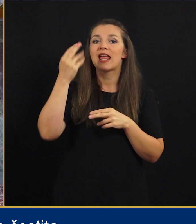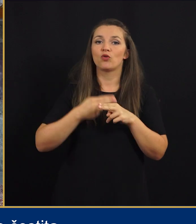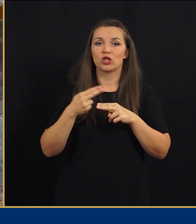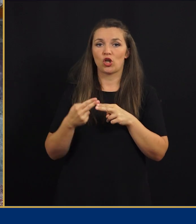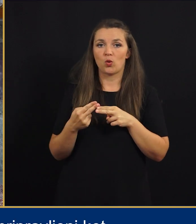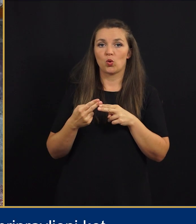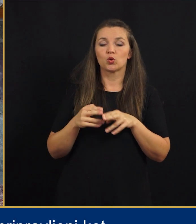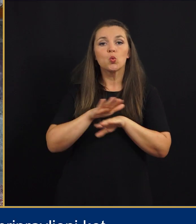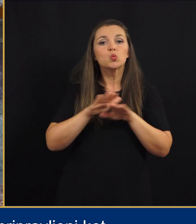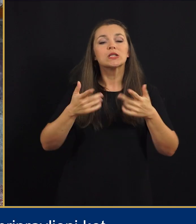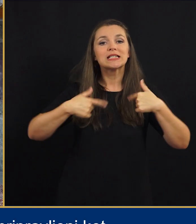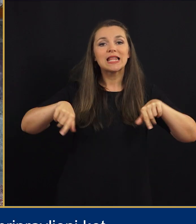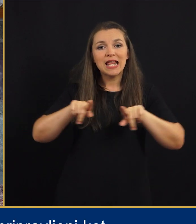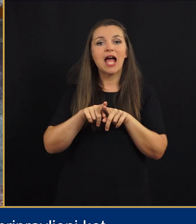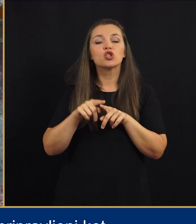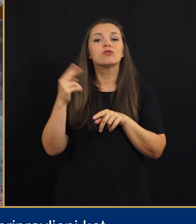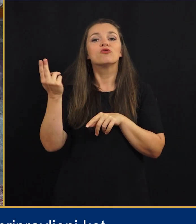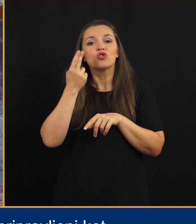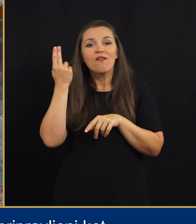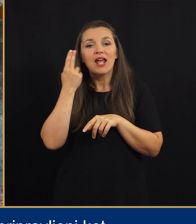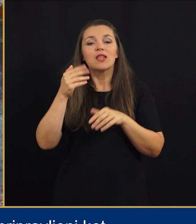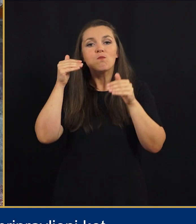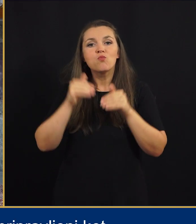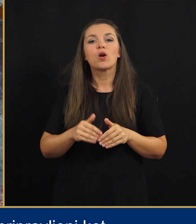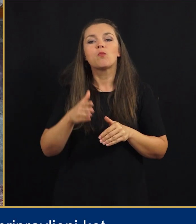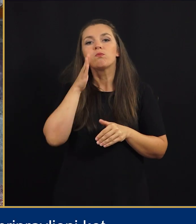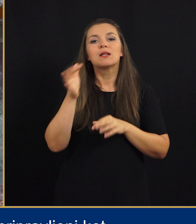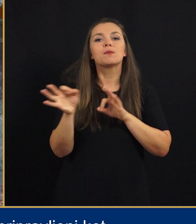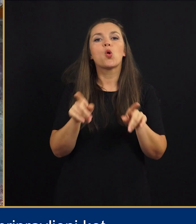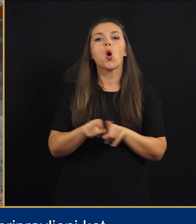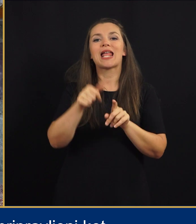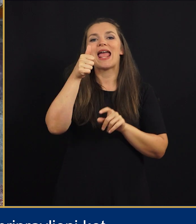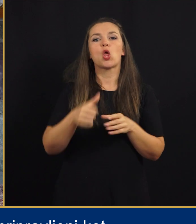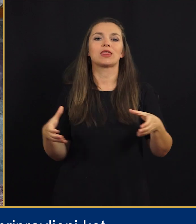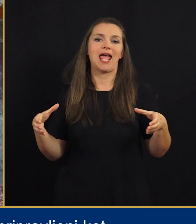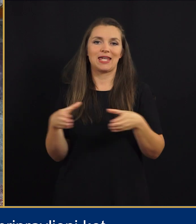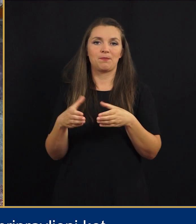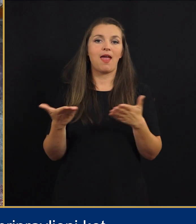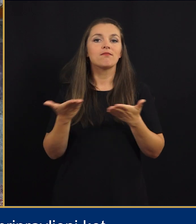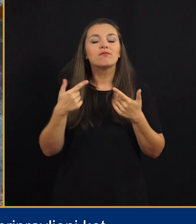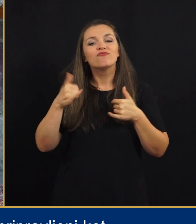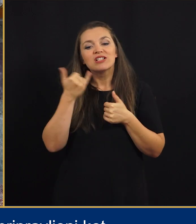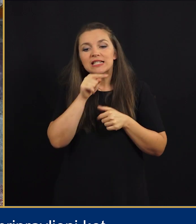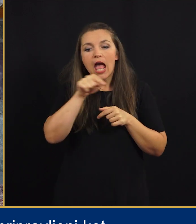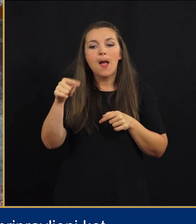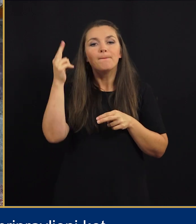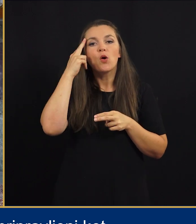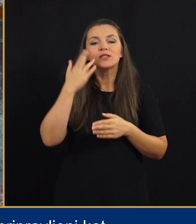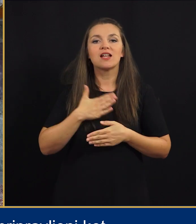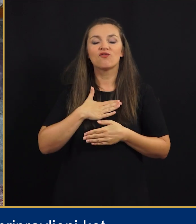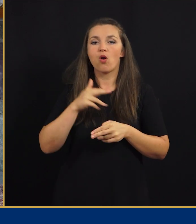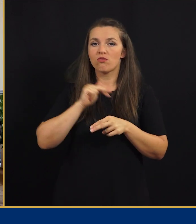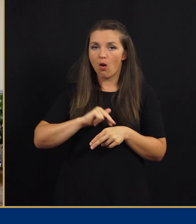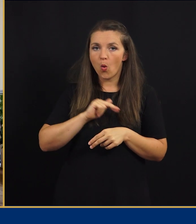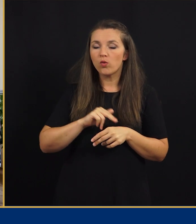državnosti. Vsi naši v Sloveniji moramo biti pripravljeni kot enotna ekipa, v kateri vsak pozna svoje